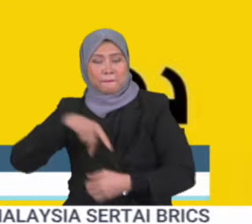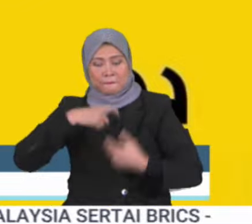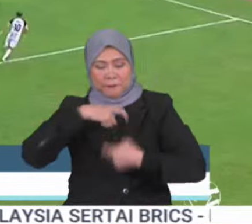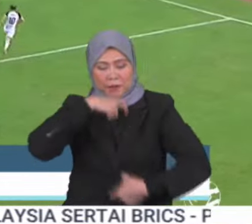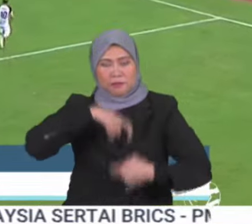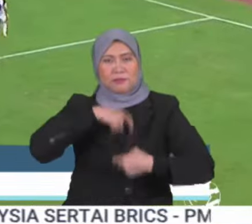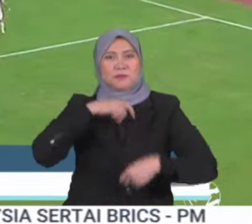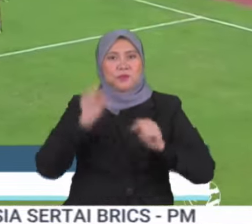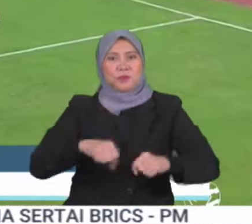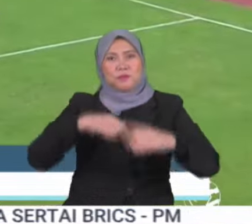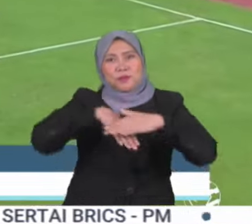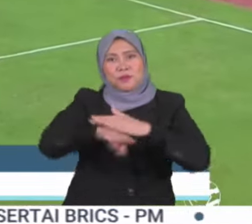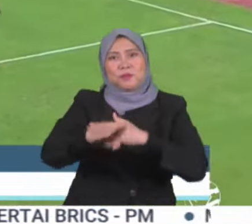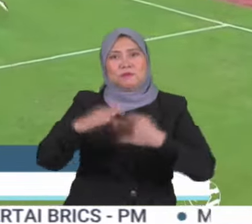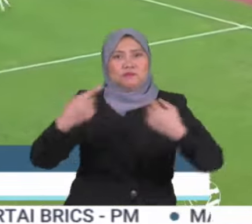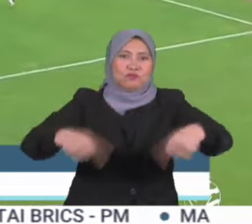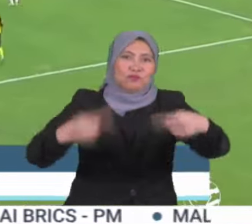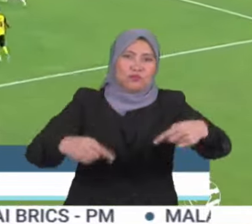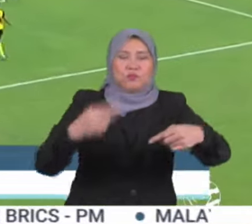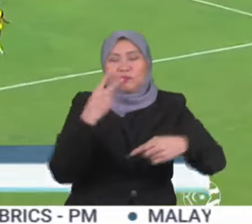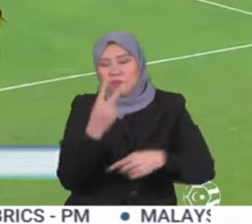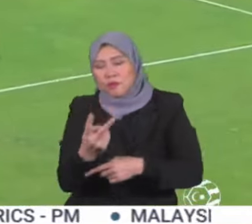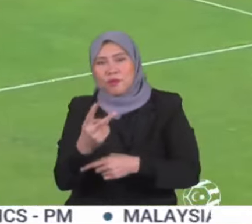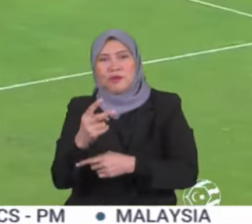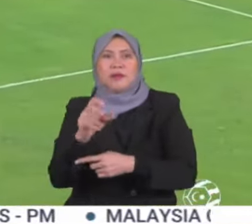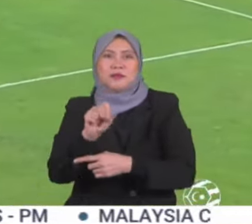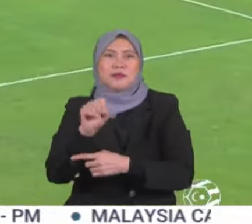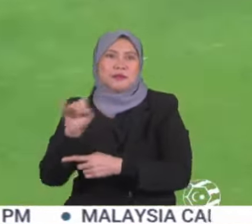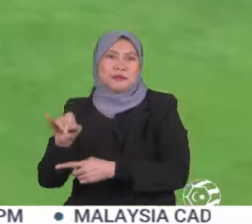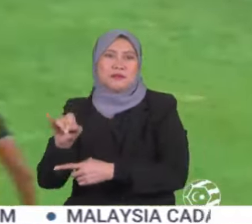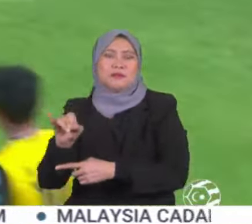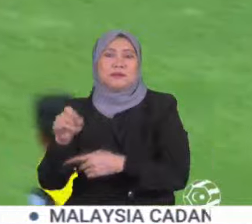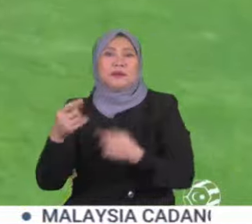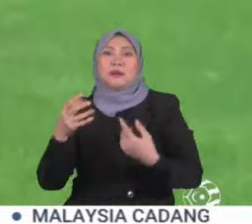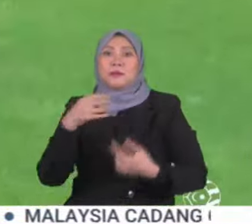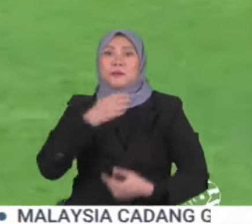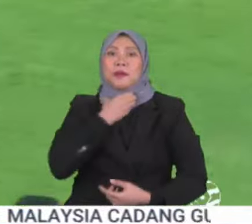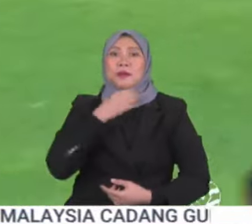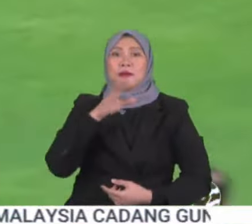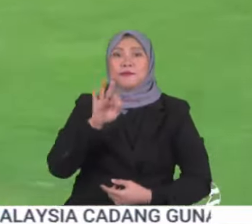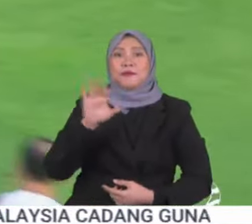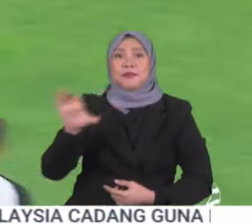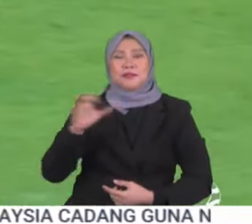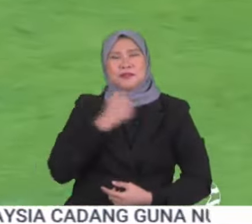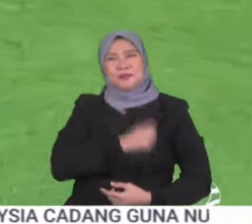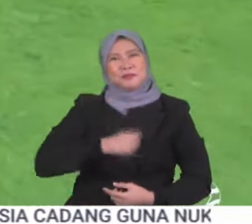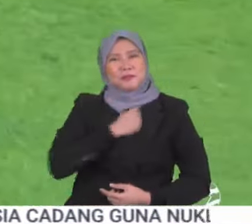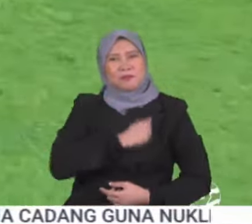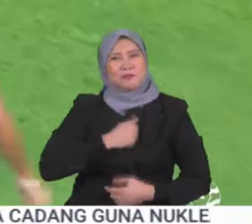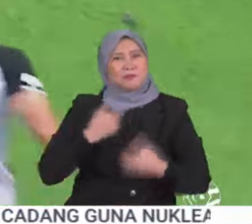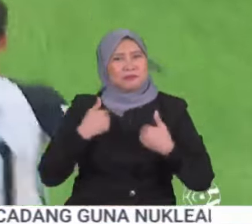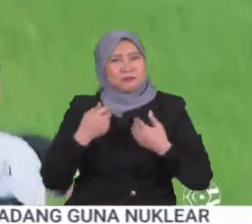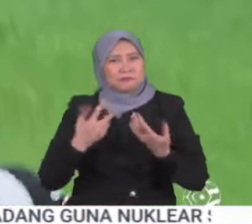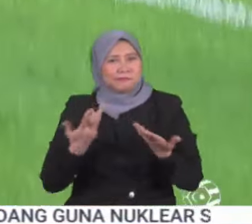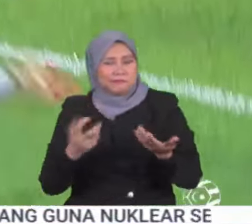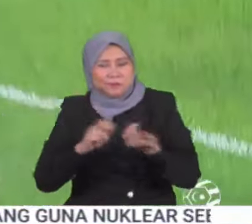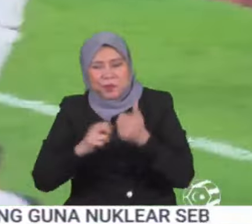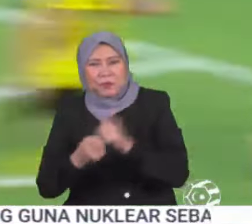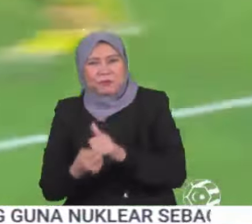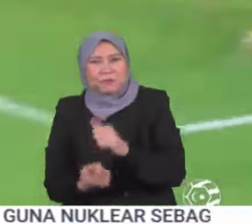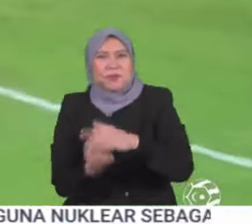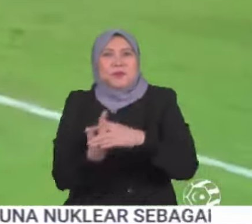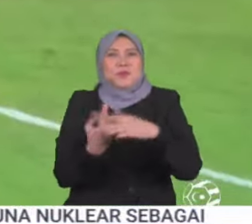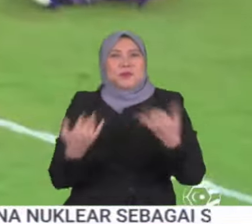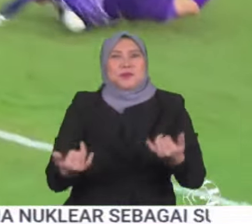ke SSI bagi menyaksikan perlawanan tersebut. Perak FC turut memohon maaf atas sebarang kesulitan dan menggalakkan penyokong untuk